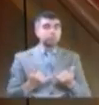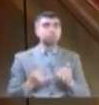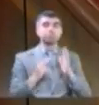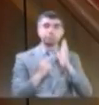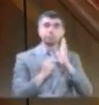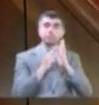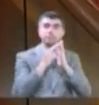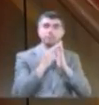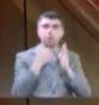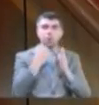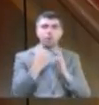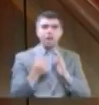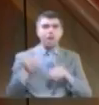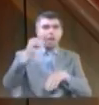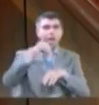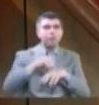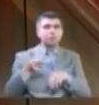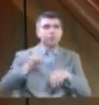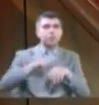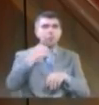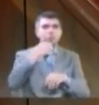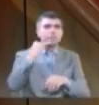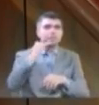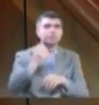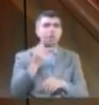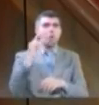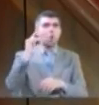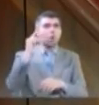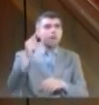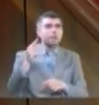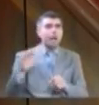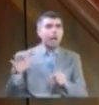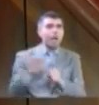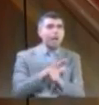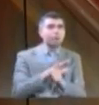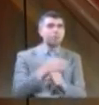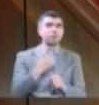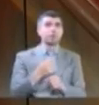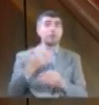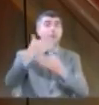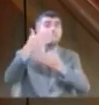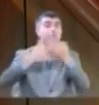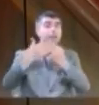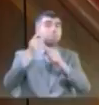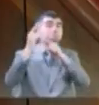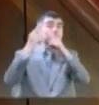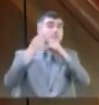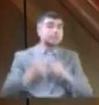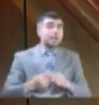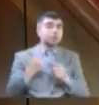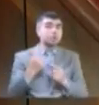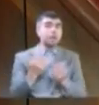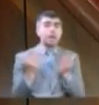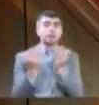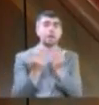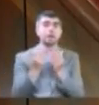بقى الاقتضاد؟ بقى في طنجة وفي الشمال. القنيطرة عطني لهم ميزانية باش يبنيو كليات الحقوق جديدة ويخليو هذاك